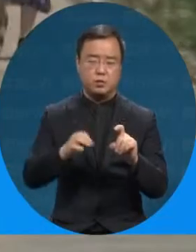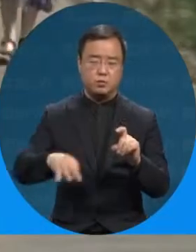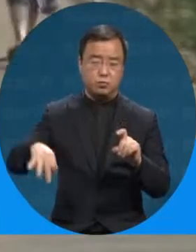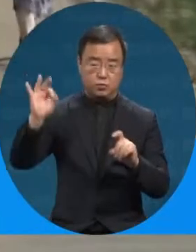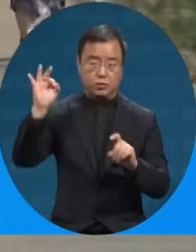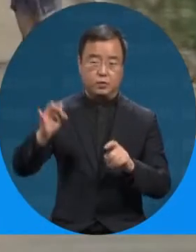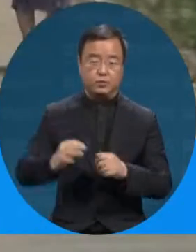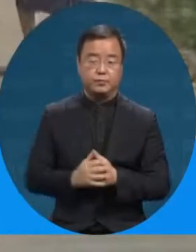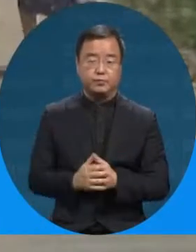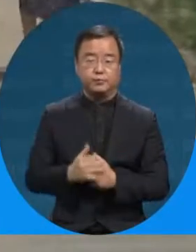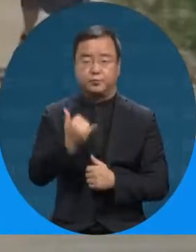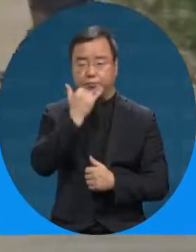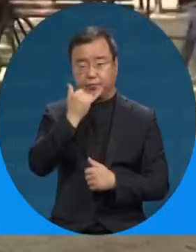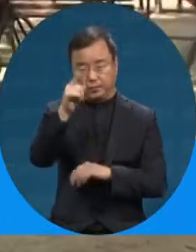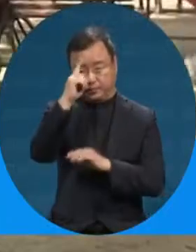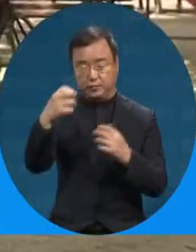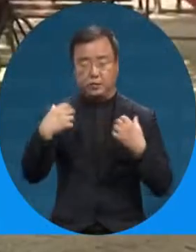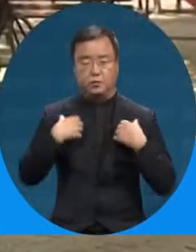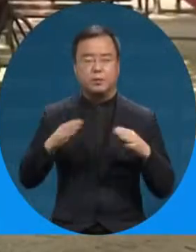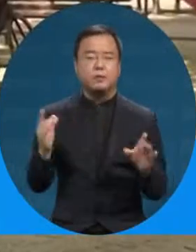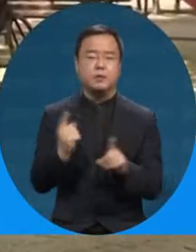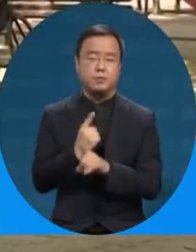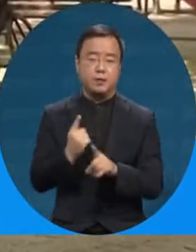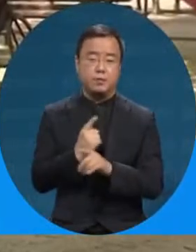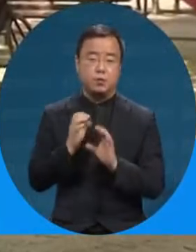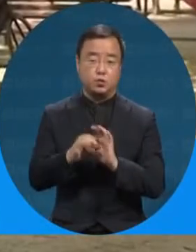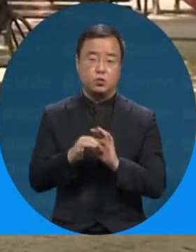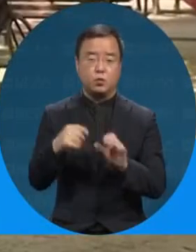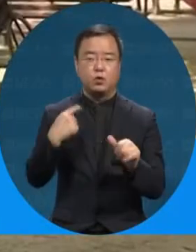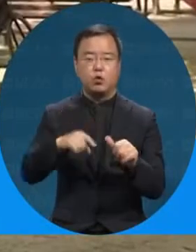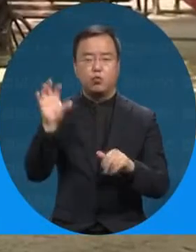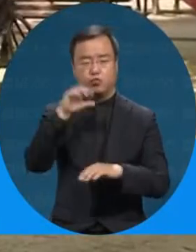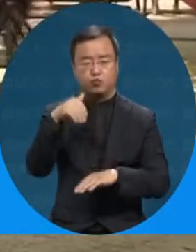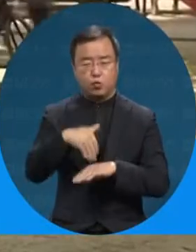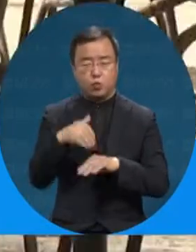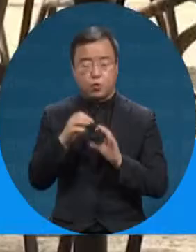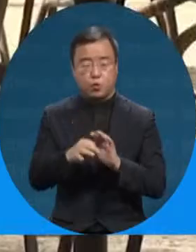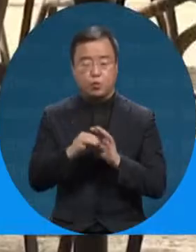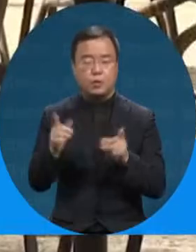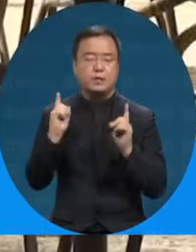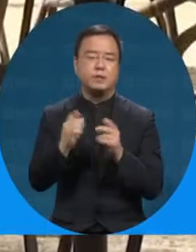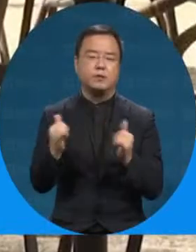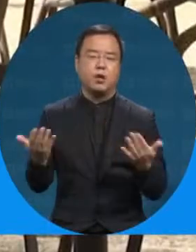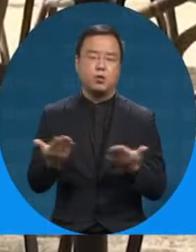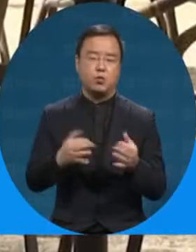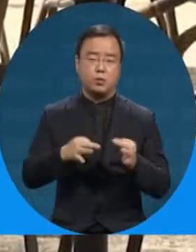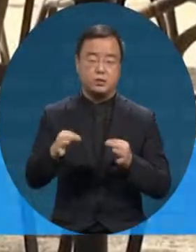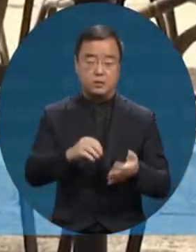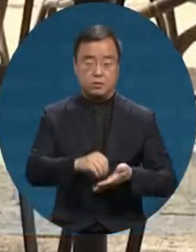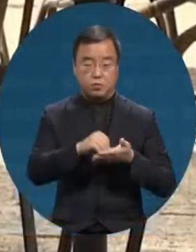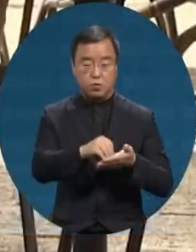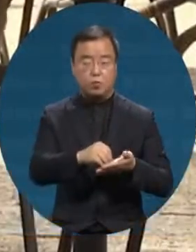금액입니다. 독일 정부는 이번 개편으로 교육훈련을 통해 실업자의 노동시장 유입이 쉬워질 것으로 기대하고 있습니다.